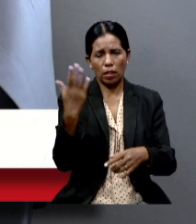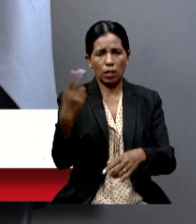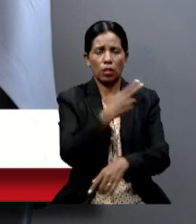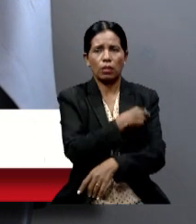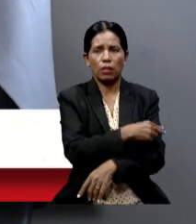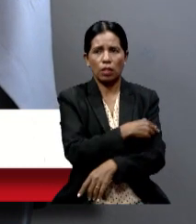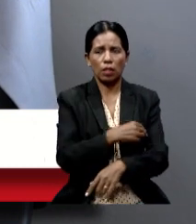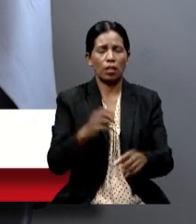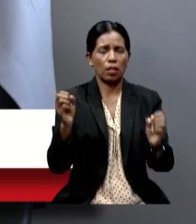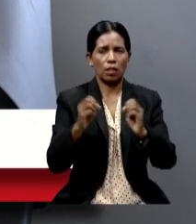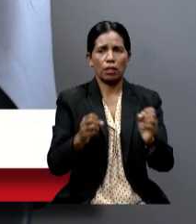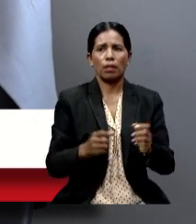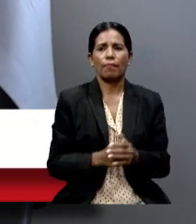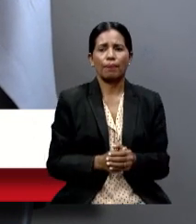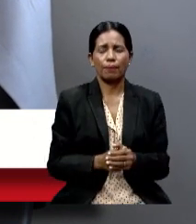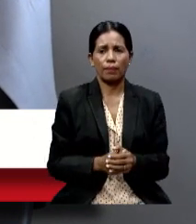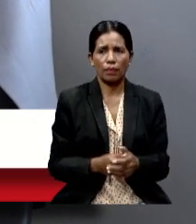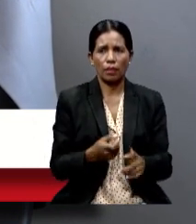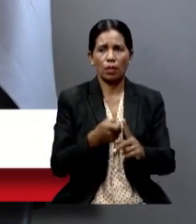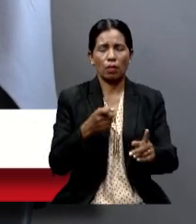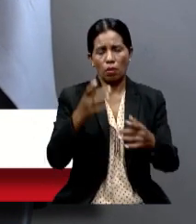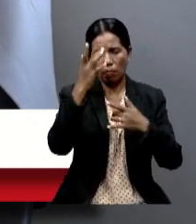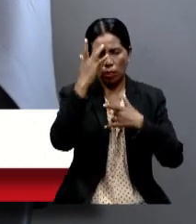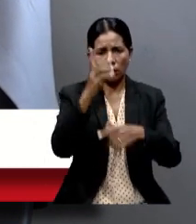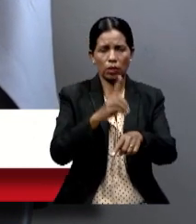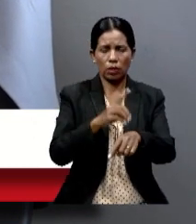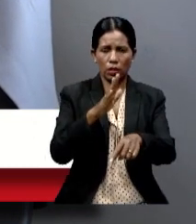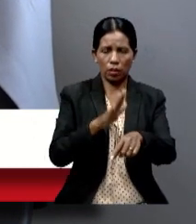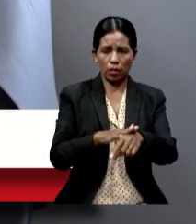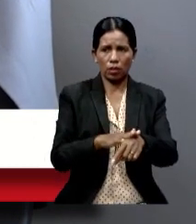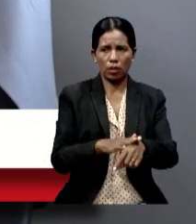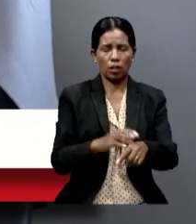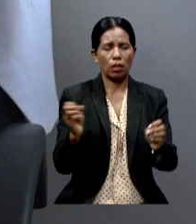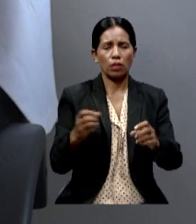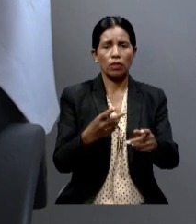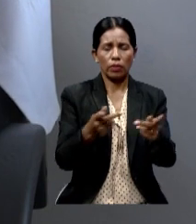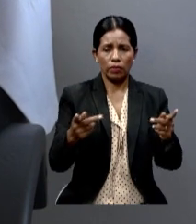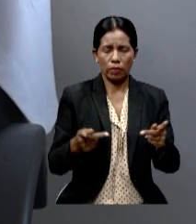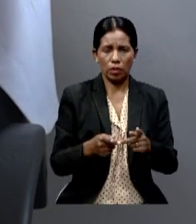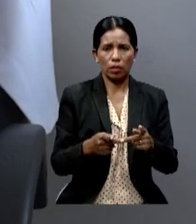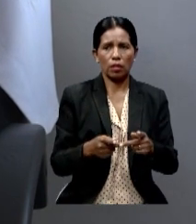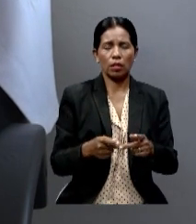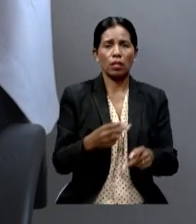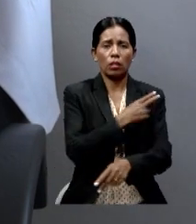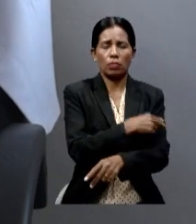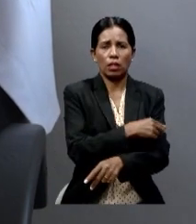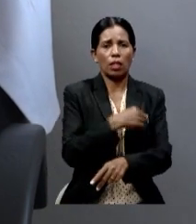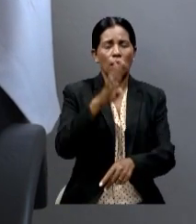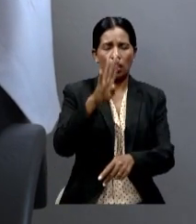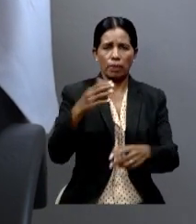laos de Centro Saúde Vera Cruz, paciente baisa ho dengue, laos Centro Saúde Vera Cruz det inclui Centro Saúde Hat neve mak